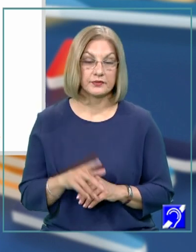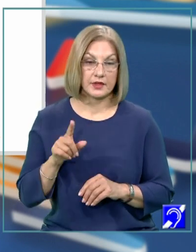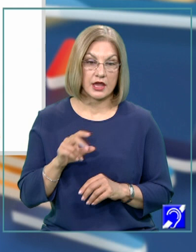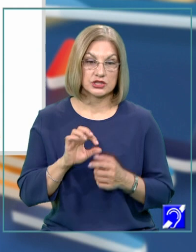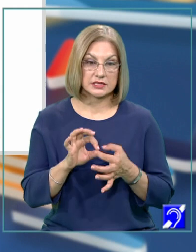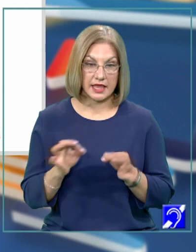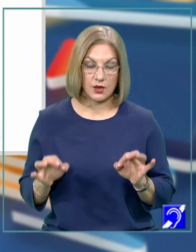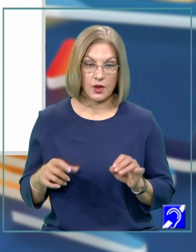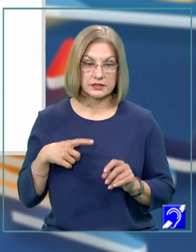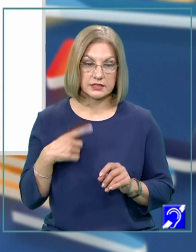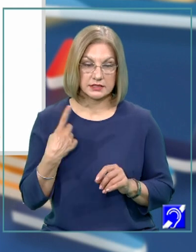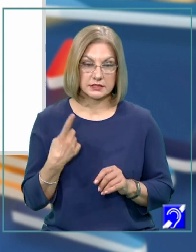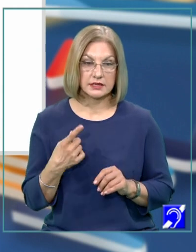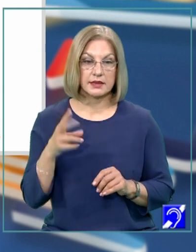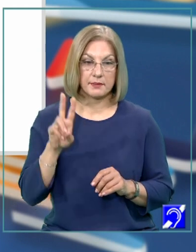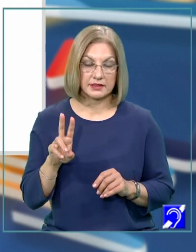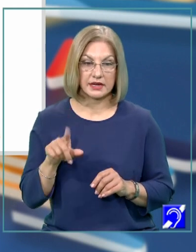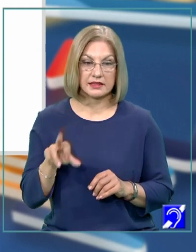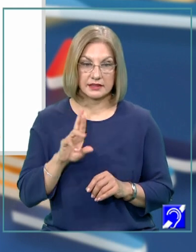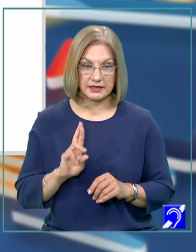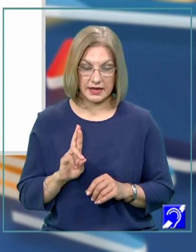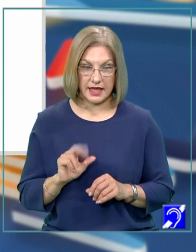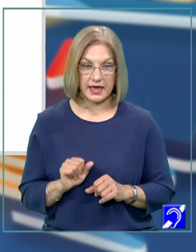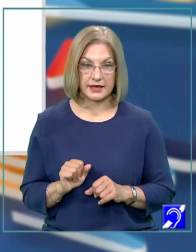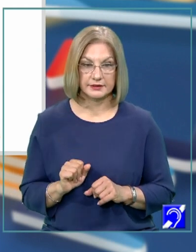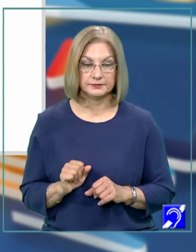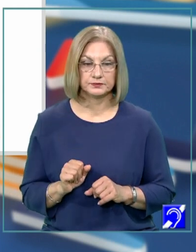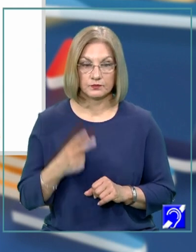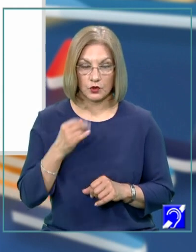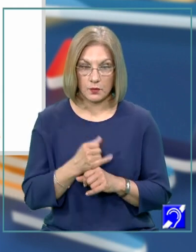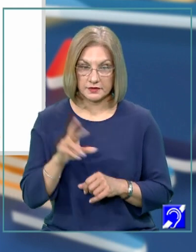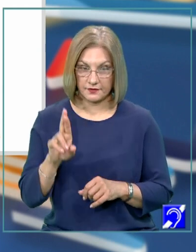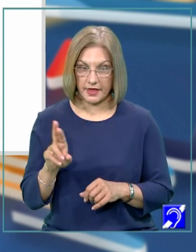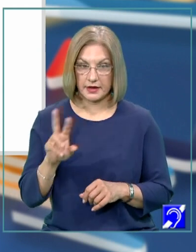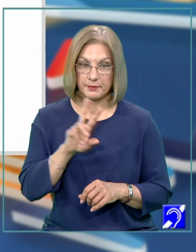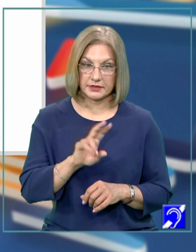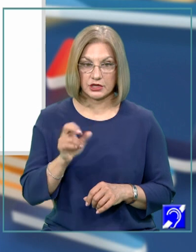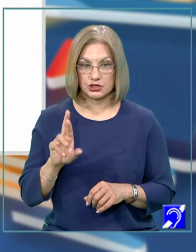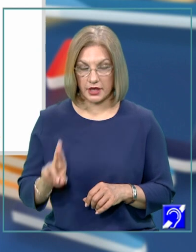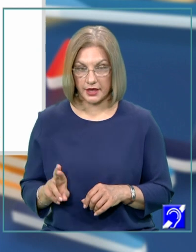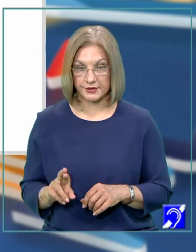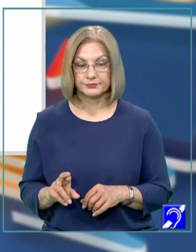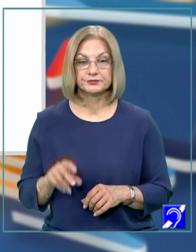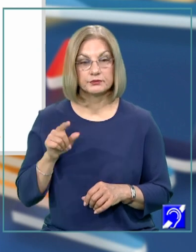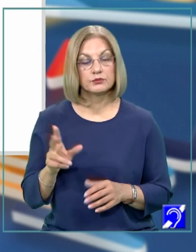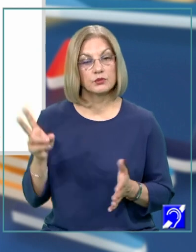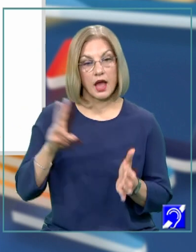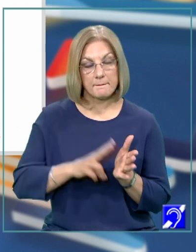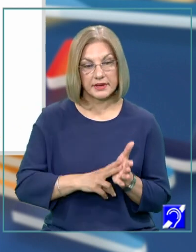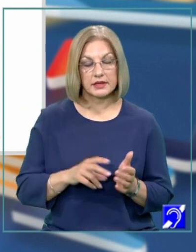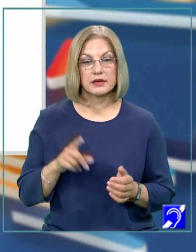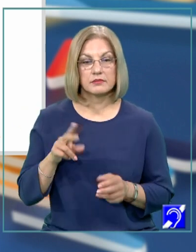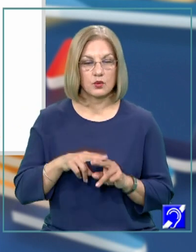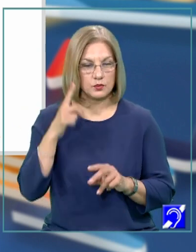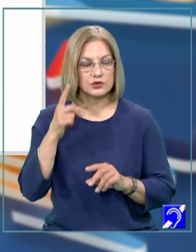este o ecuație pătratică în r Observați aer pătrat și R putem aplica așa cum